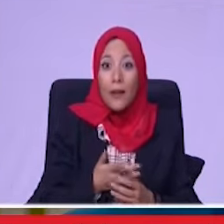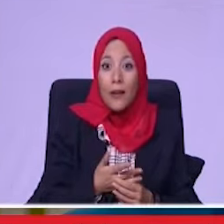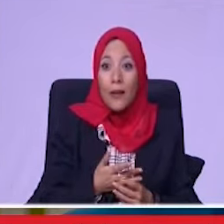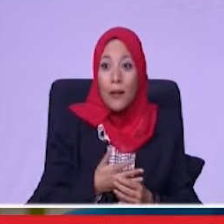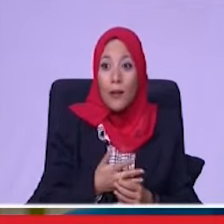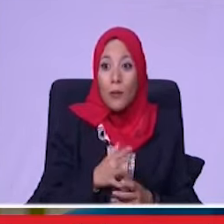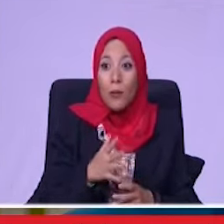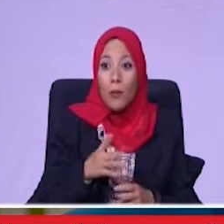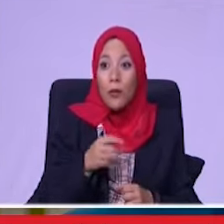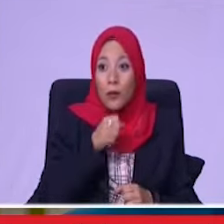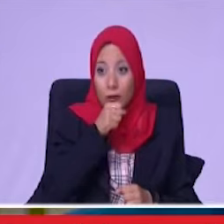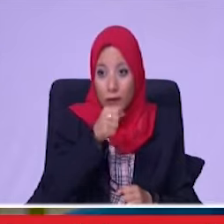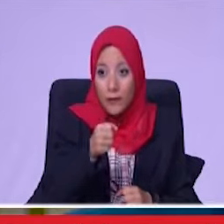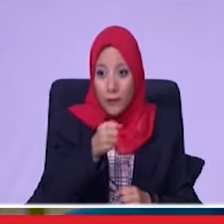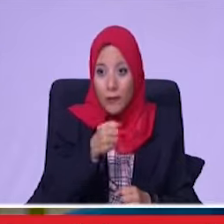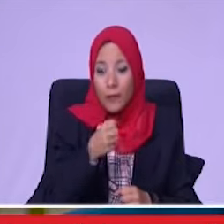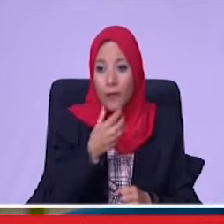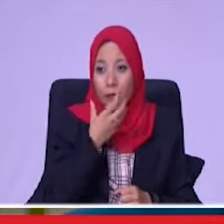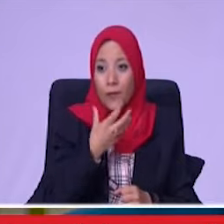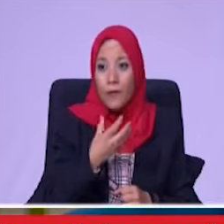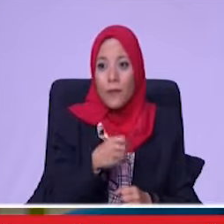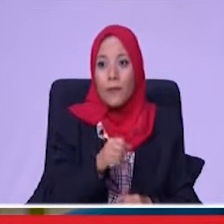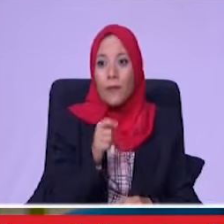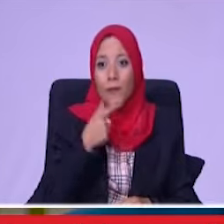ممكن؟ اتفضل.